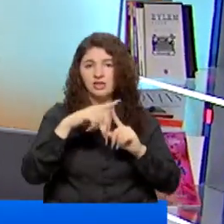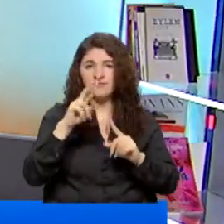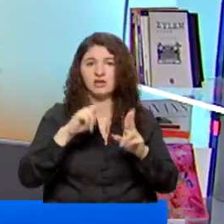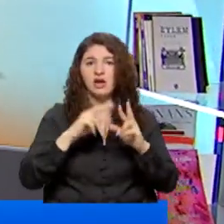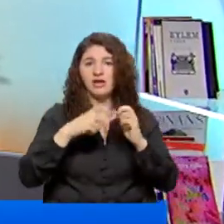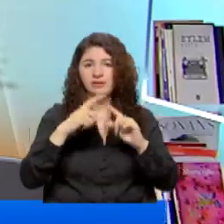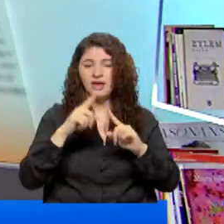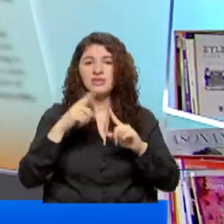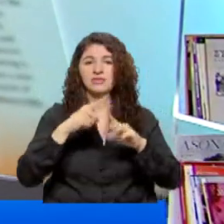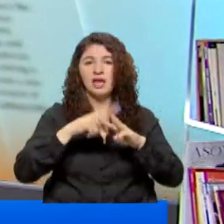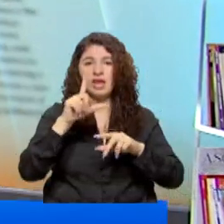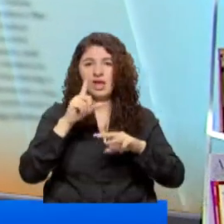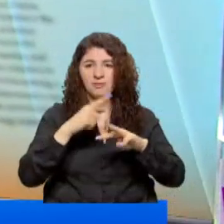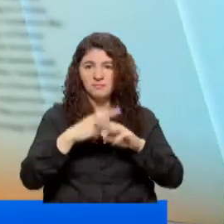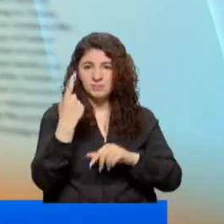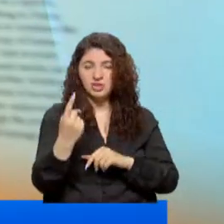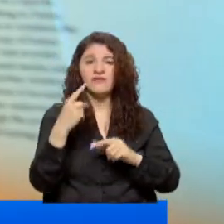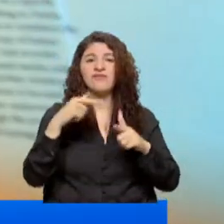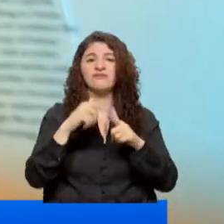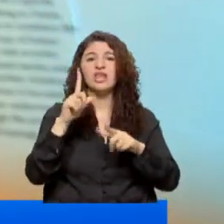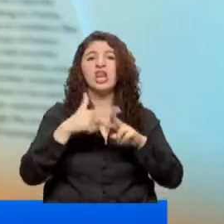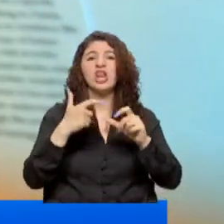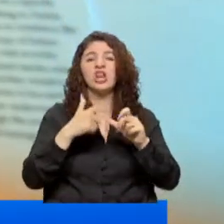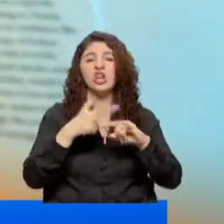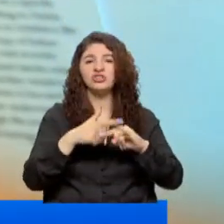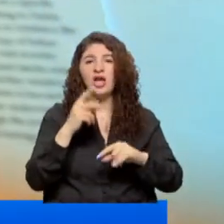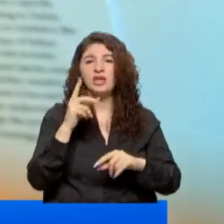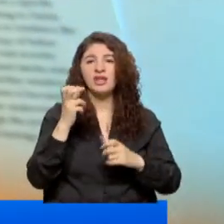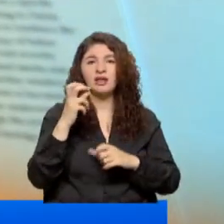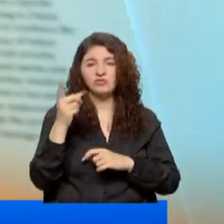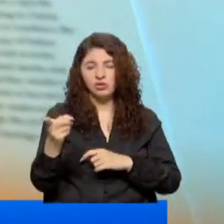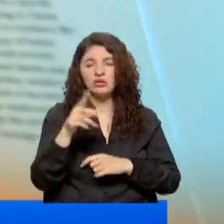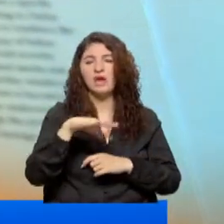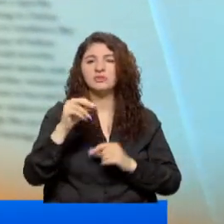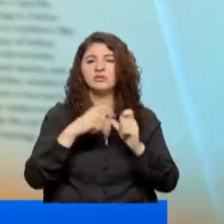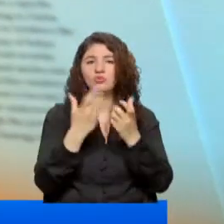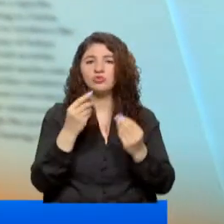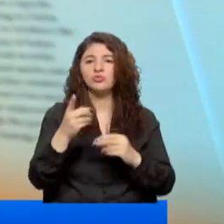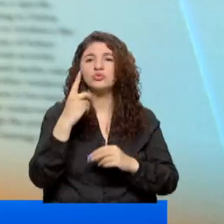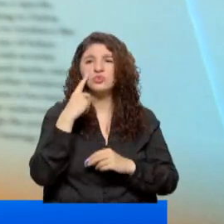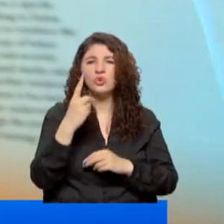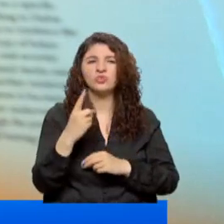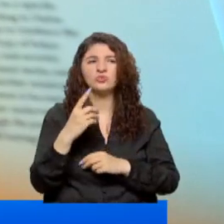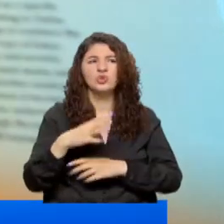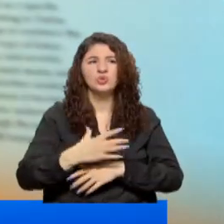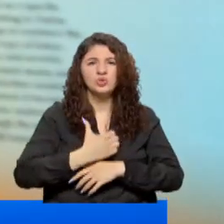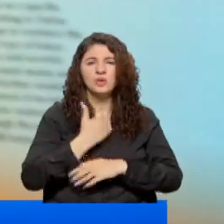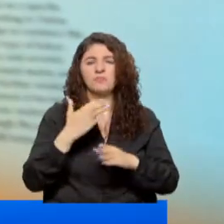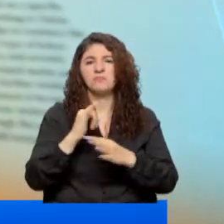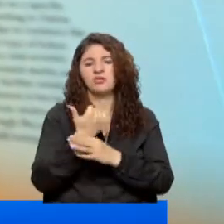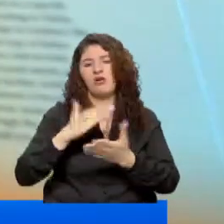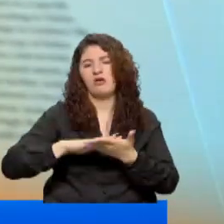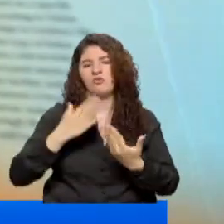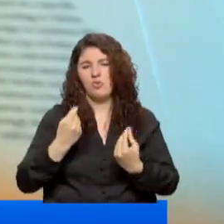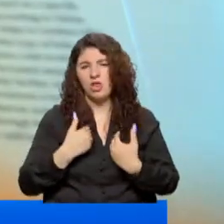karete TL bir ve flash televizyona geçmişler olsun dileklerimi ve bu olaydan duyduğu Üzüntüyü meslektaşlar